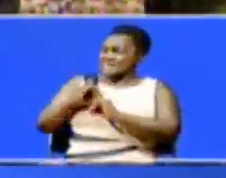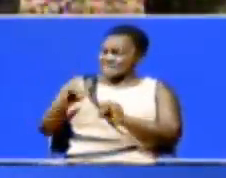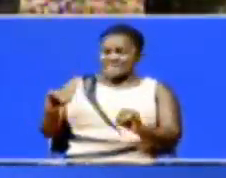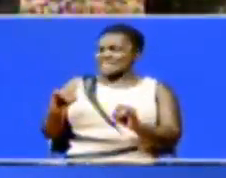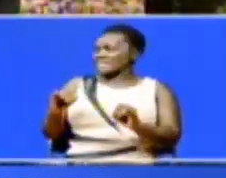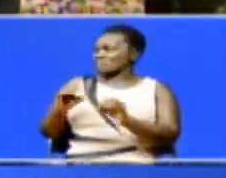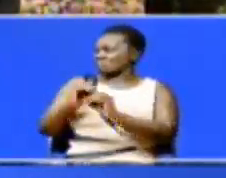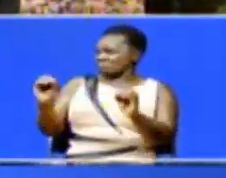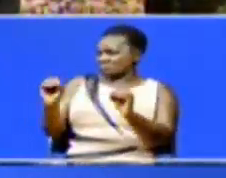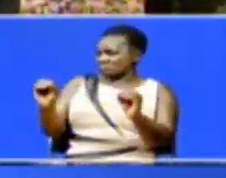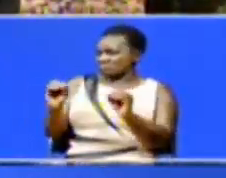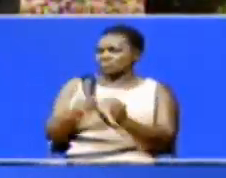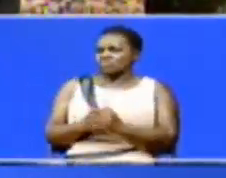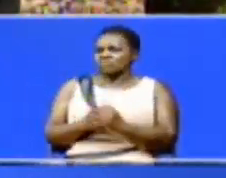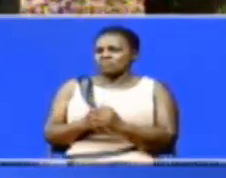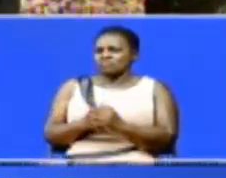wa kubahatisha.